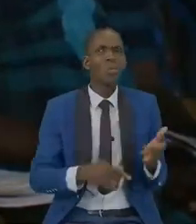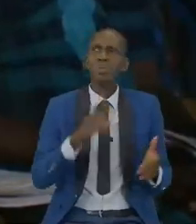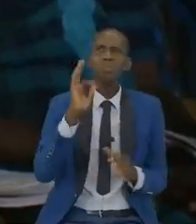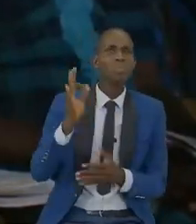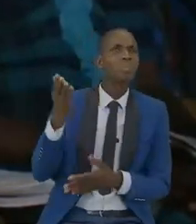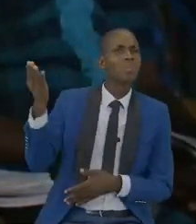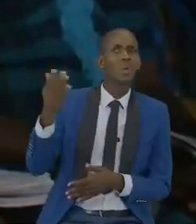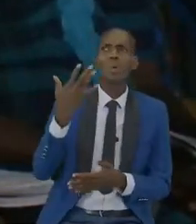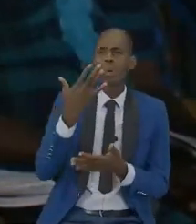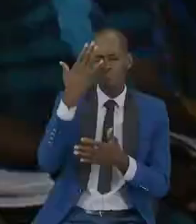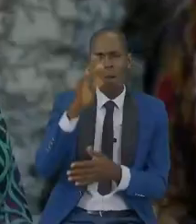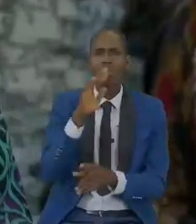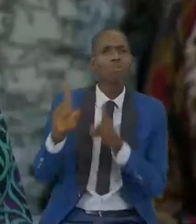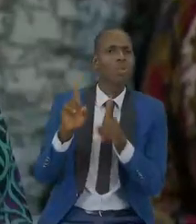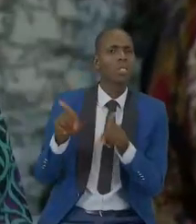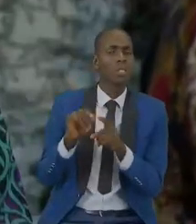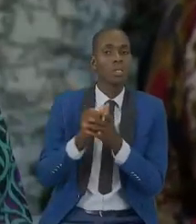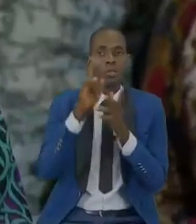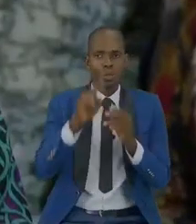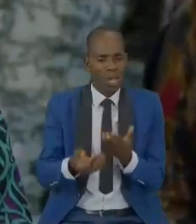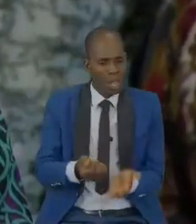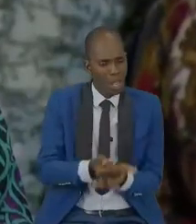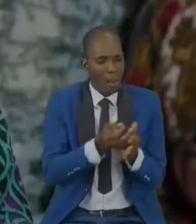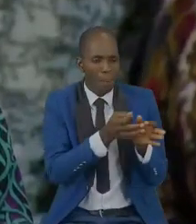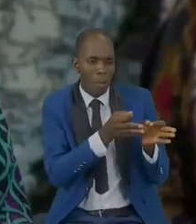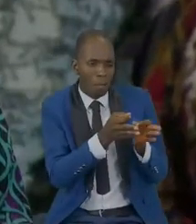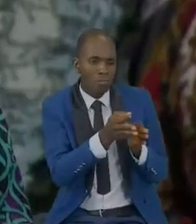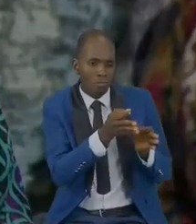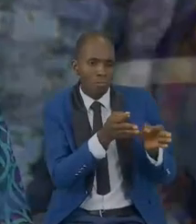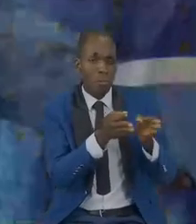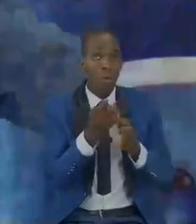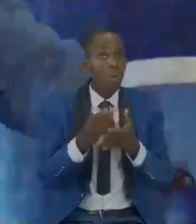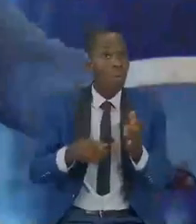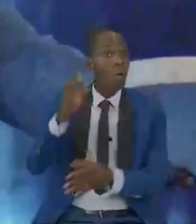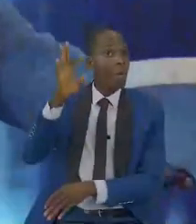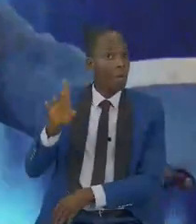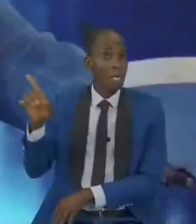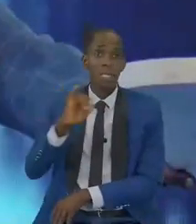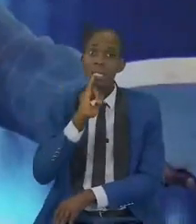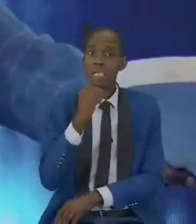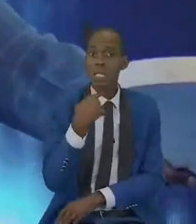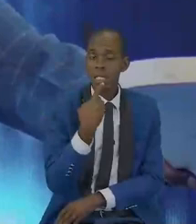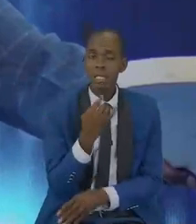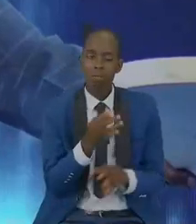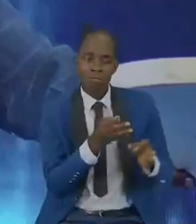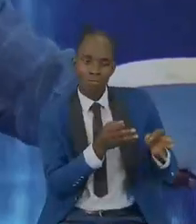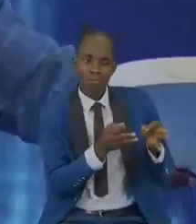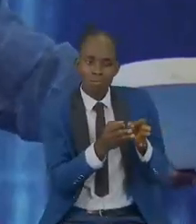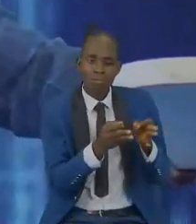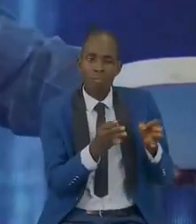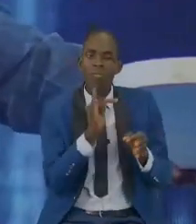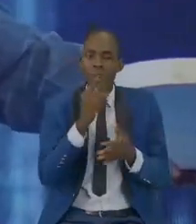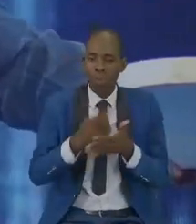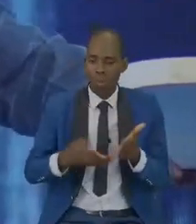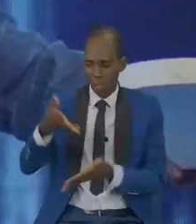là-bas. Qu'est-ce qu'ils disent? Pourquoi ils parlent de cette manière? Tu peux lui expliquer ça. Ce que le